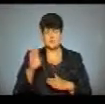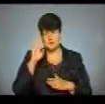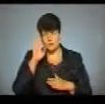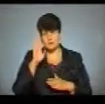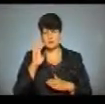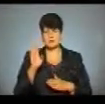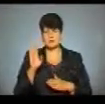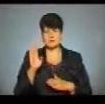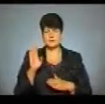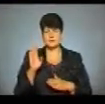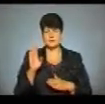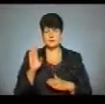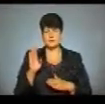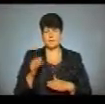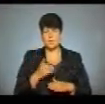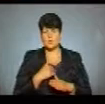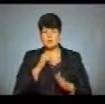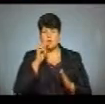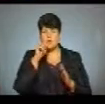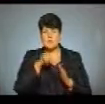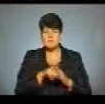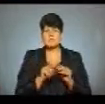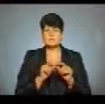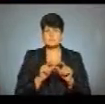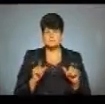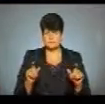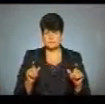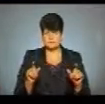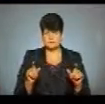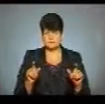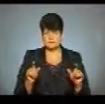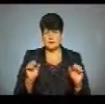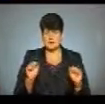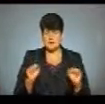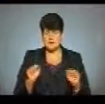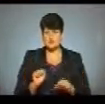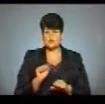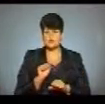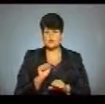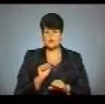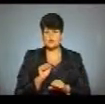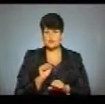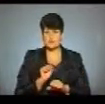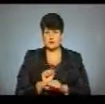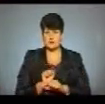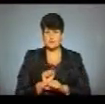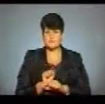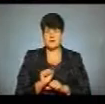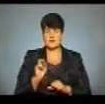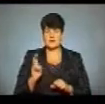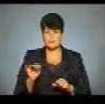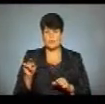хлопчика, що хоче потрапити до школи, а зупиняв я скрета, тому що він